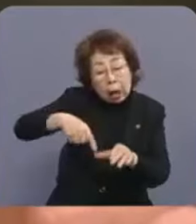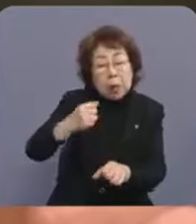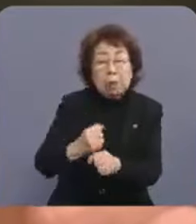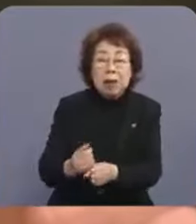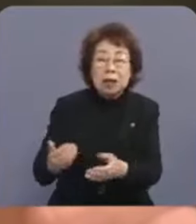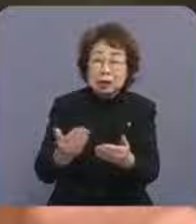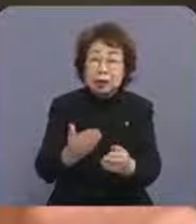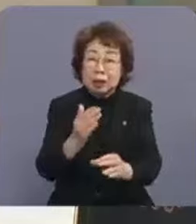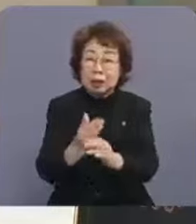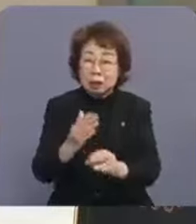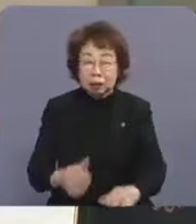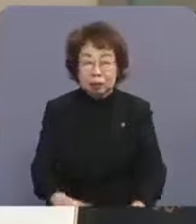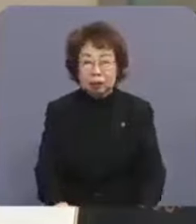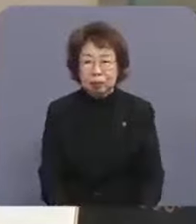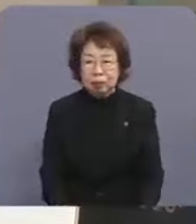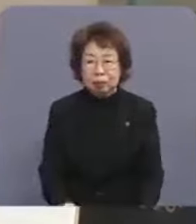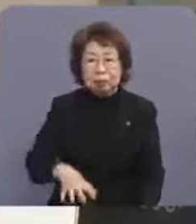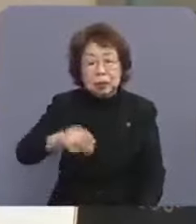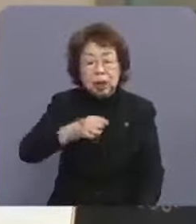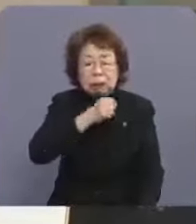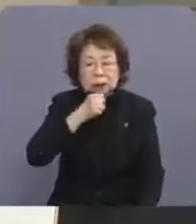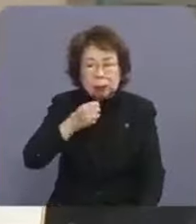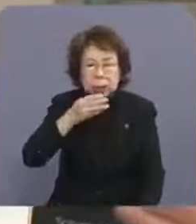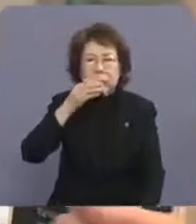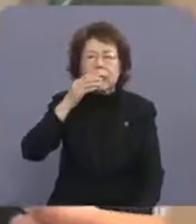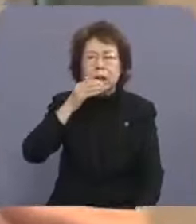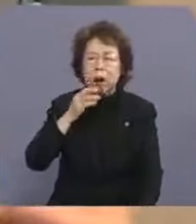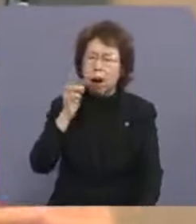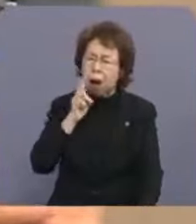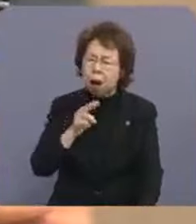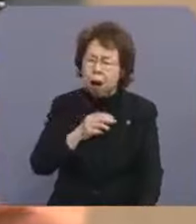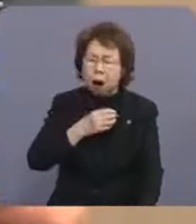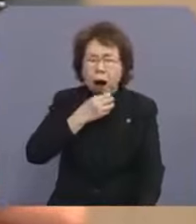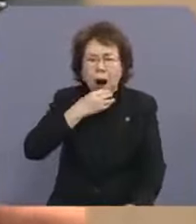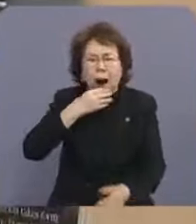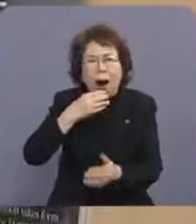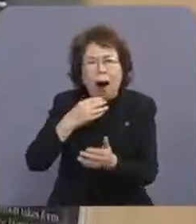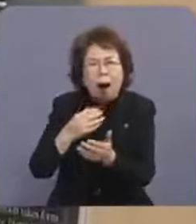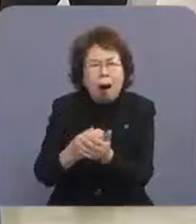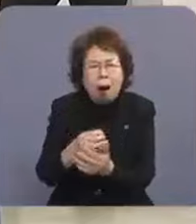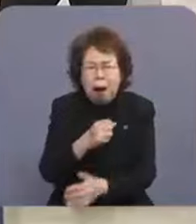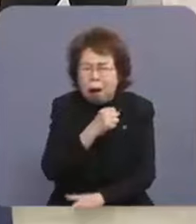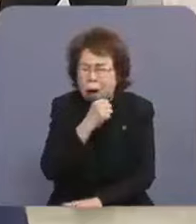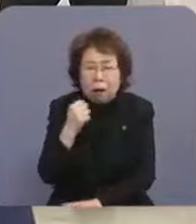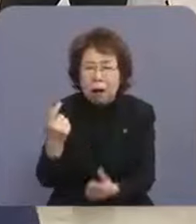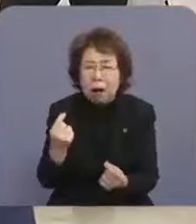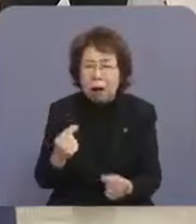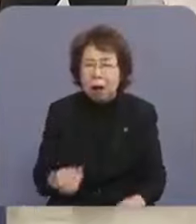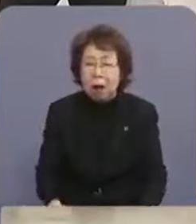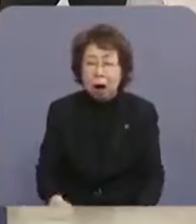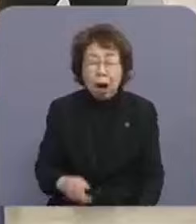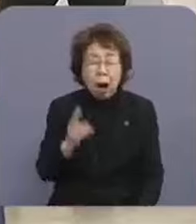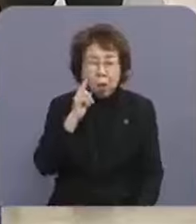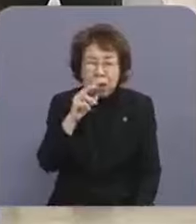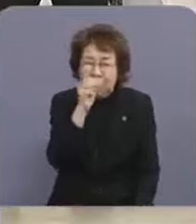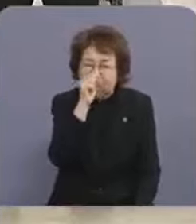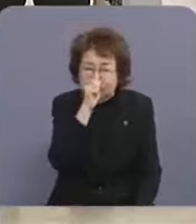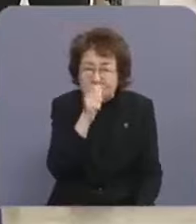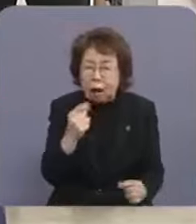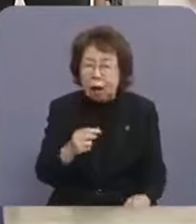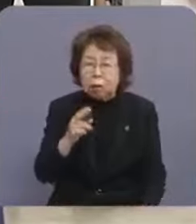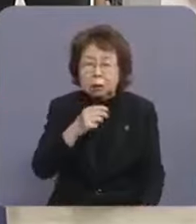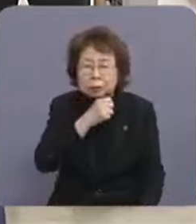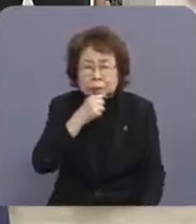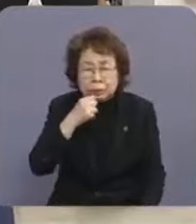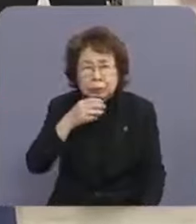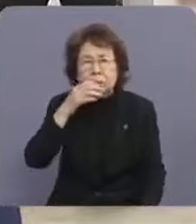만들어냅니다. 처음 맛보는 커피에 관람객들의 탄성이 쏟아집니다. 원두마다 또 특색이 있으니까 그걸